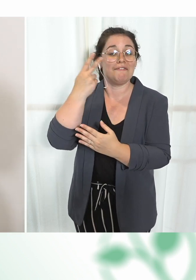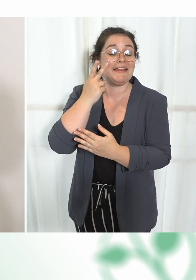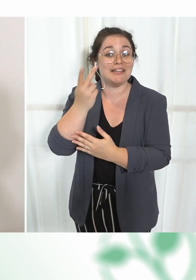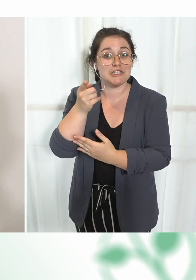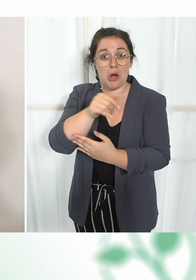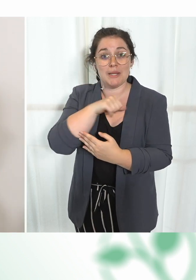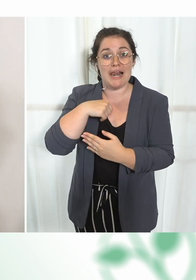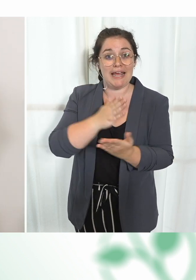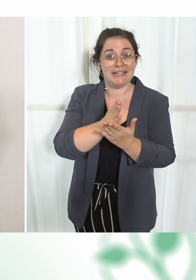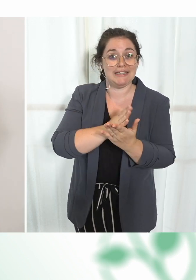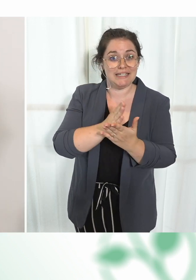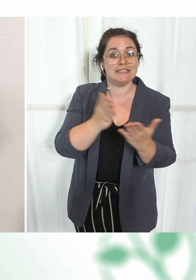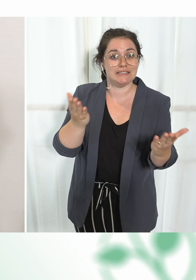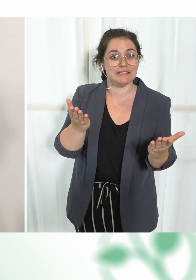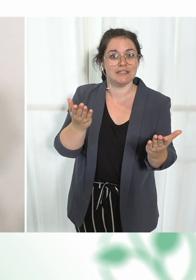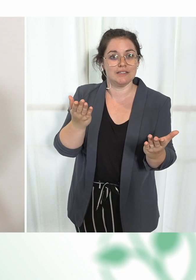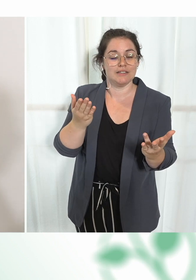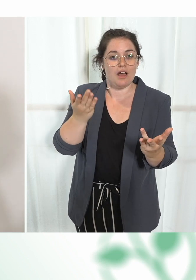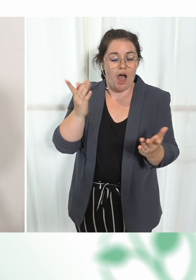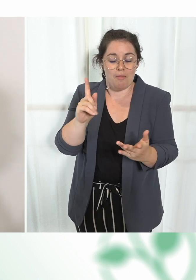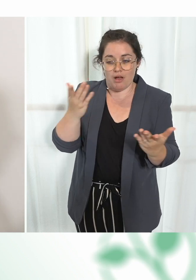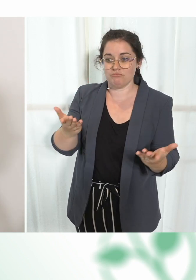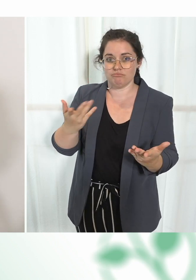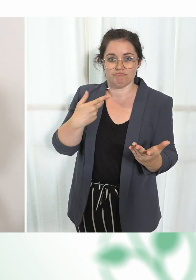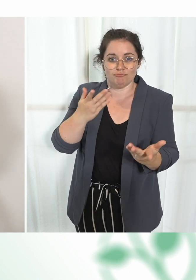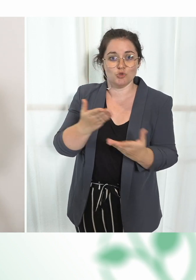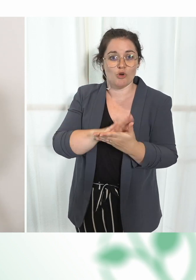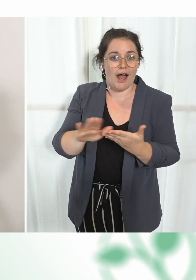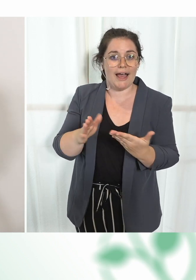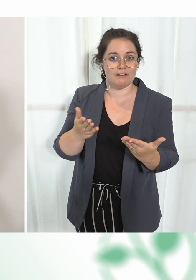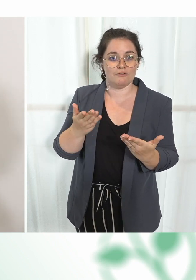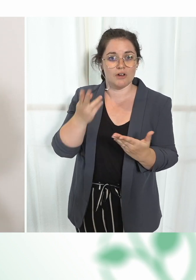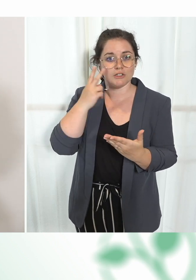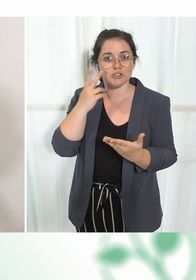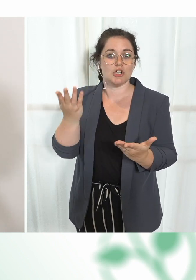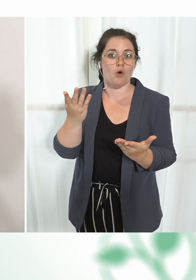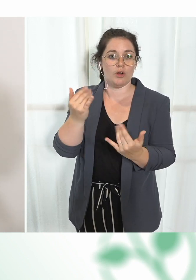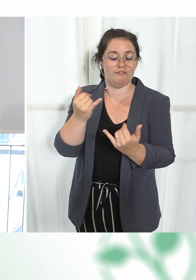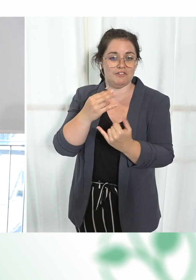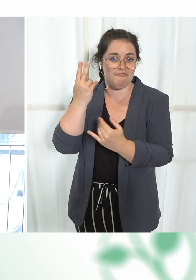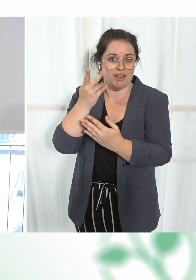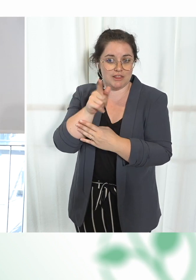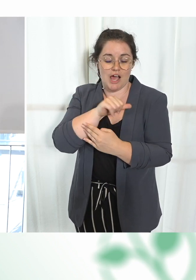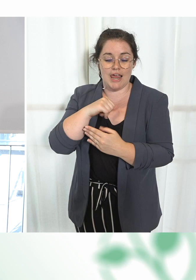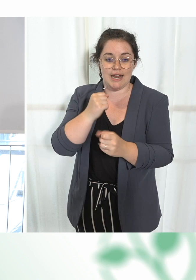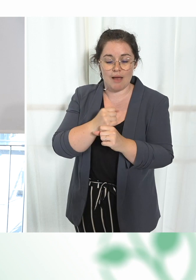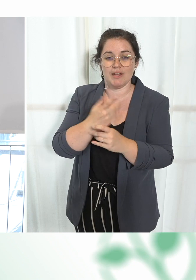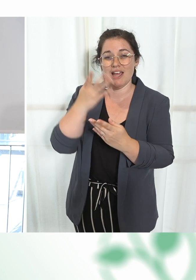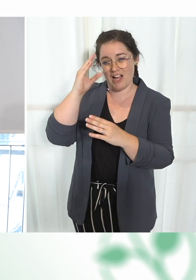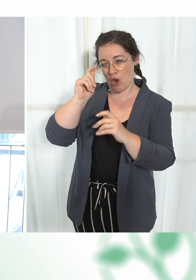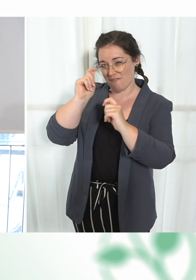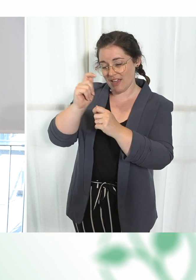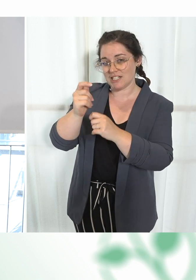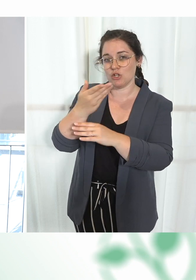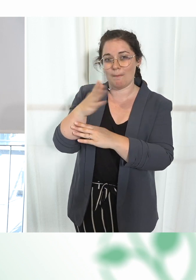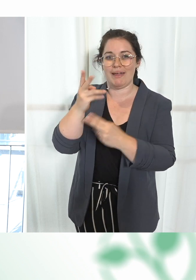alleine Dienst hat. Ja, es macht sich dann immer so. Aber es liegt eigentlich so nah und so einfach, dass man Möglichkeiten halt schaffen kann. Und ich glaube, die Wertschätzung ist das Wichtigste,